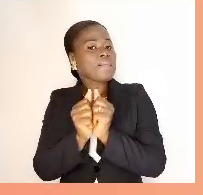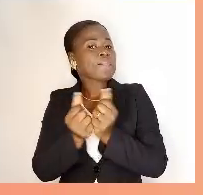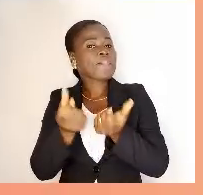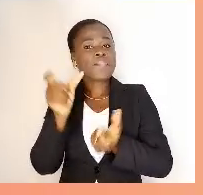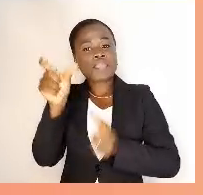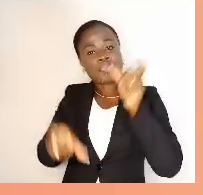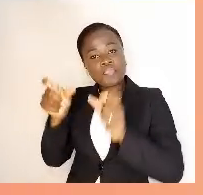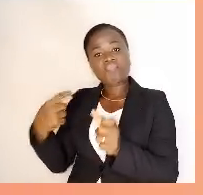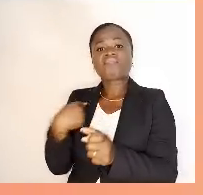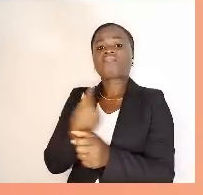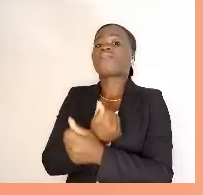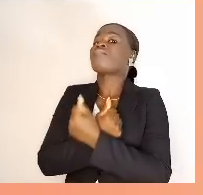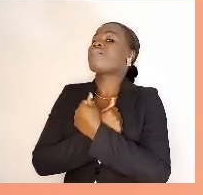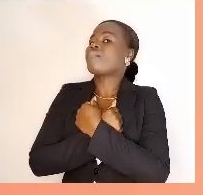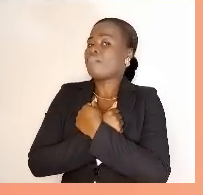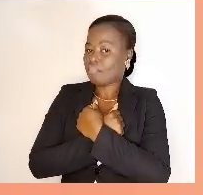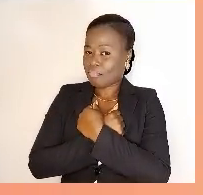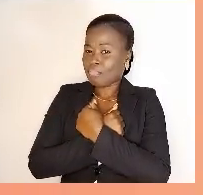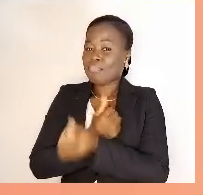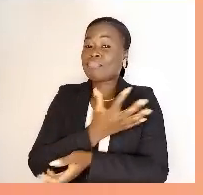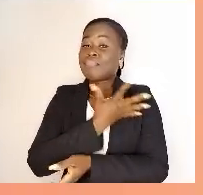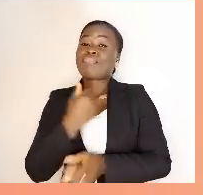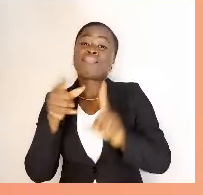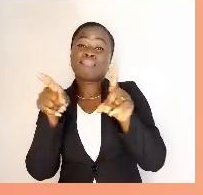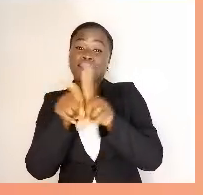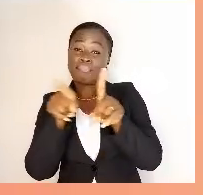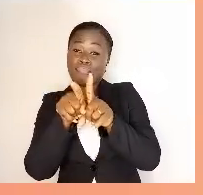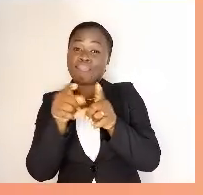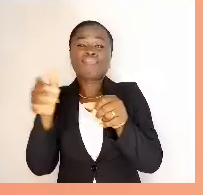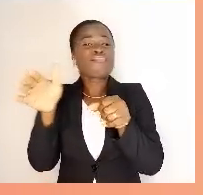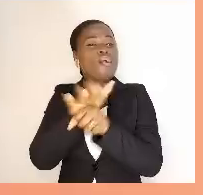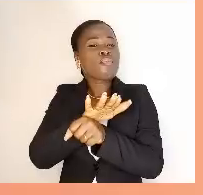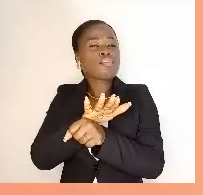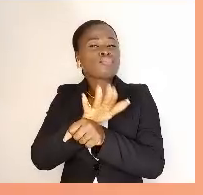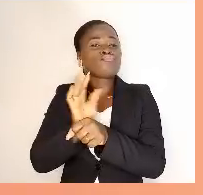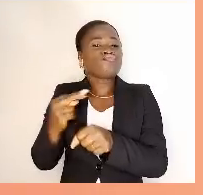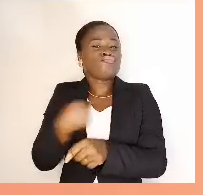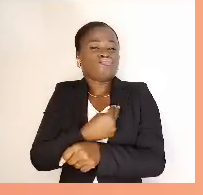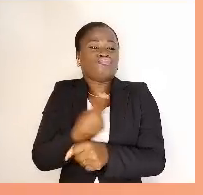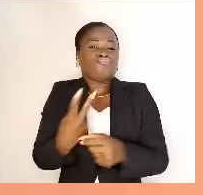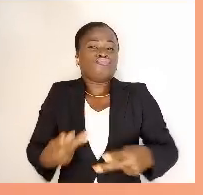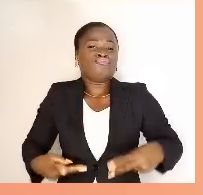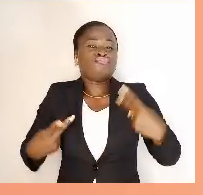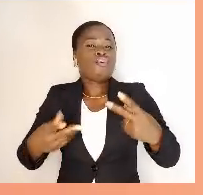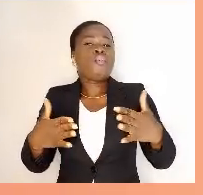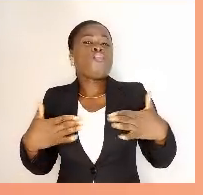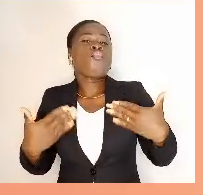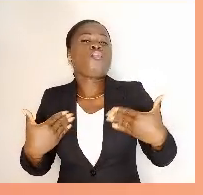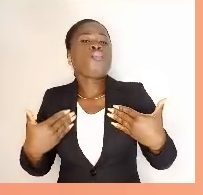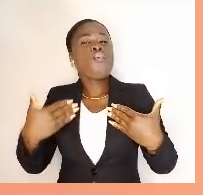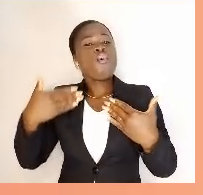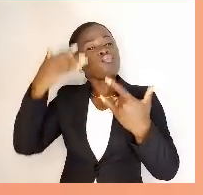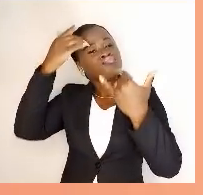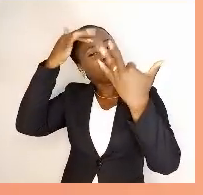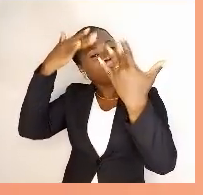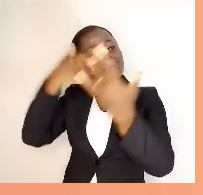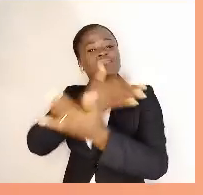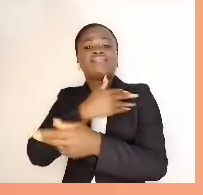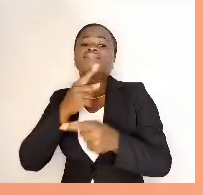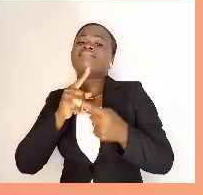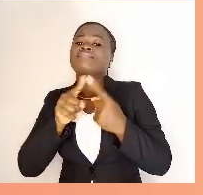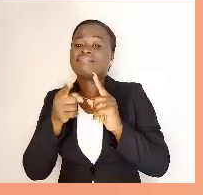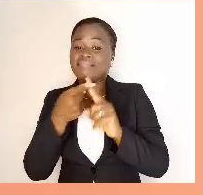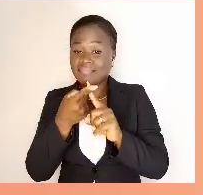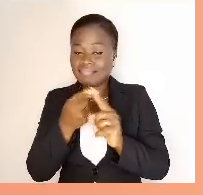ceux et celles que nous aimons et qui emplissent nos vies de bonheur, d'espoir